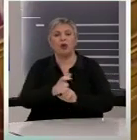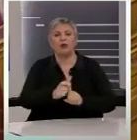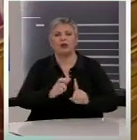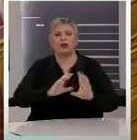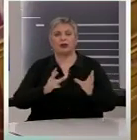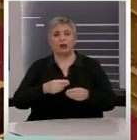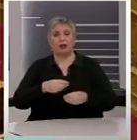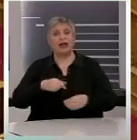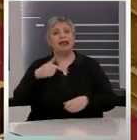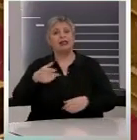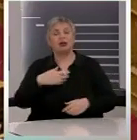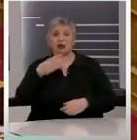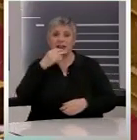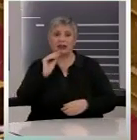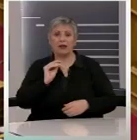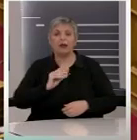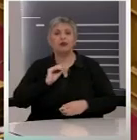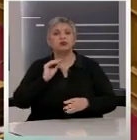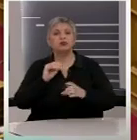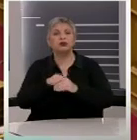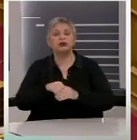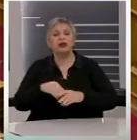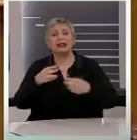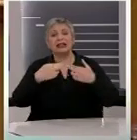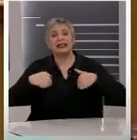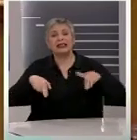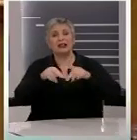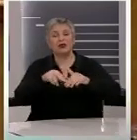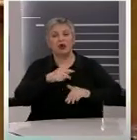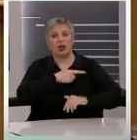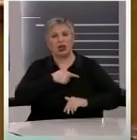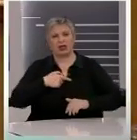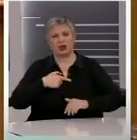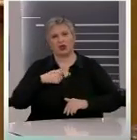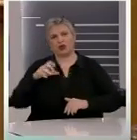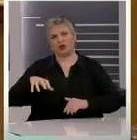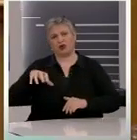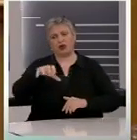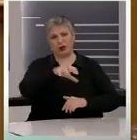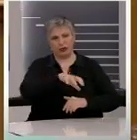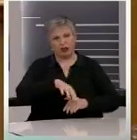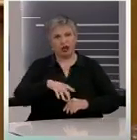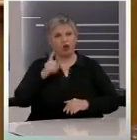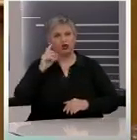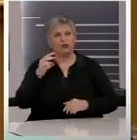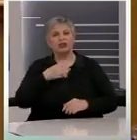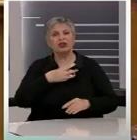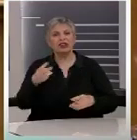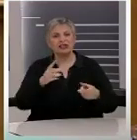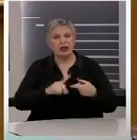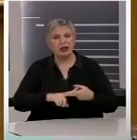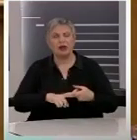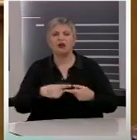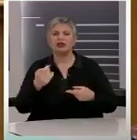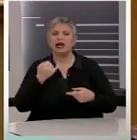και στο Συμβούλιο. Ο κύριος Ξανθός μαζί με άλλες χώρες του Νότου, νομίζω και την Ιρλανδία που είναι επίτιμο